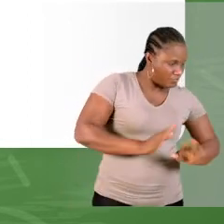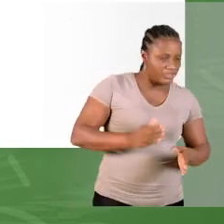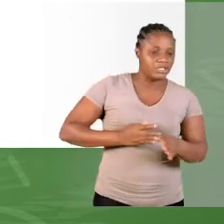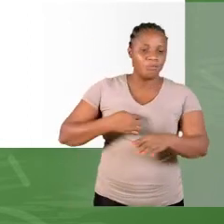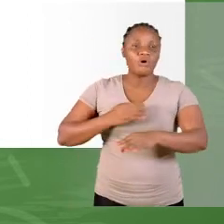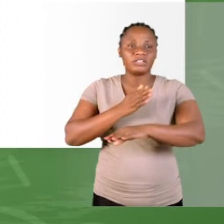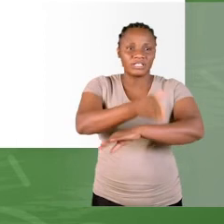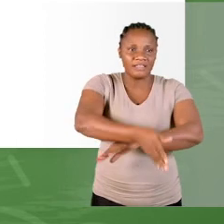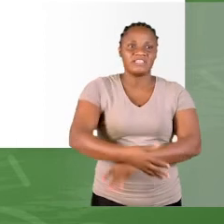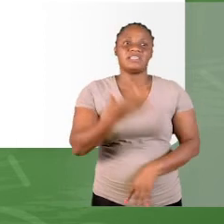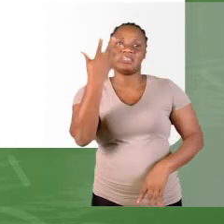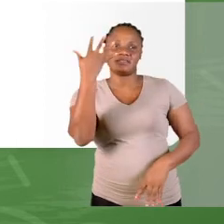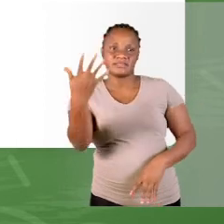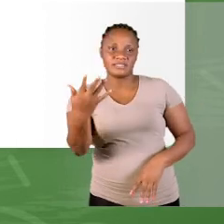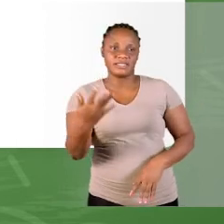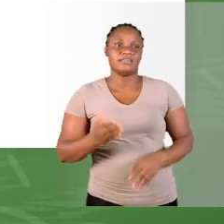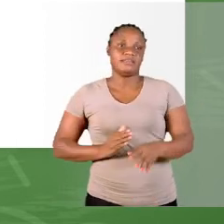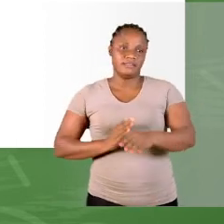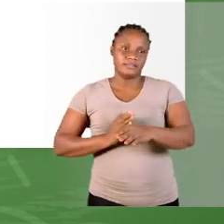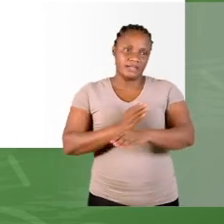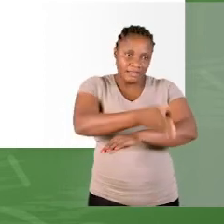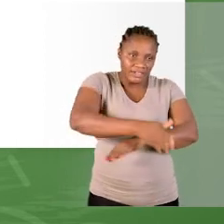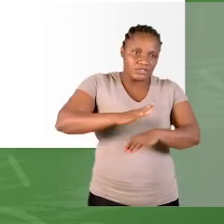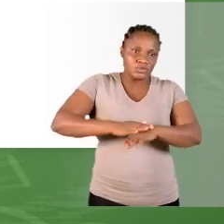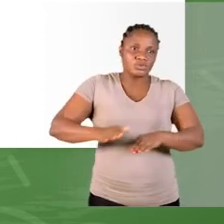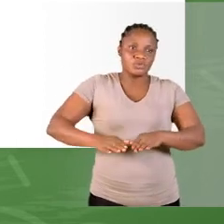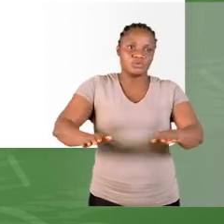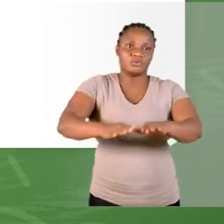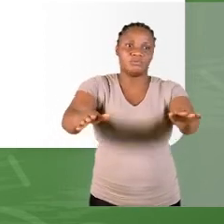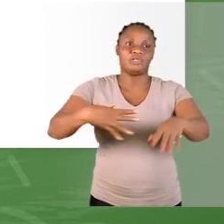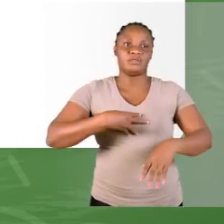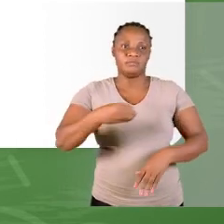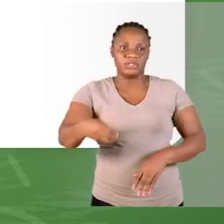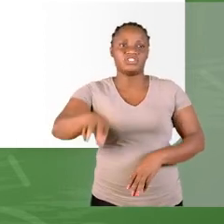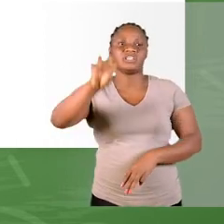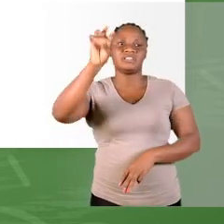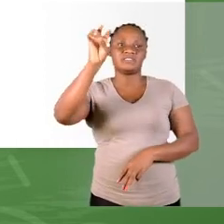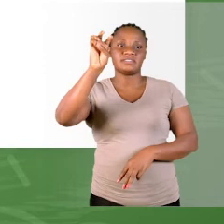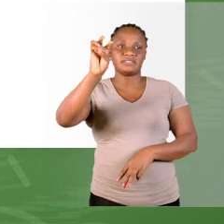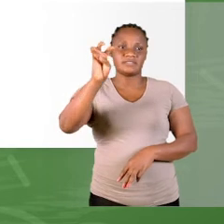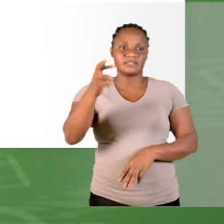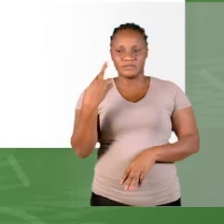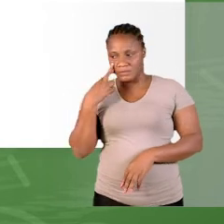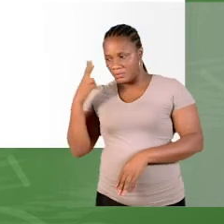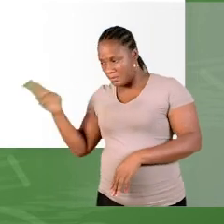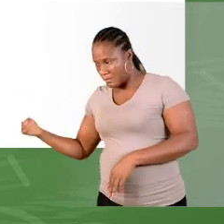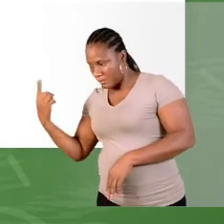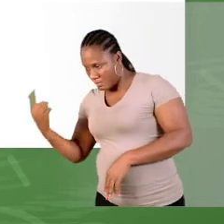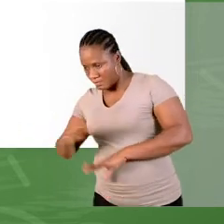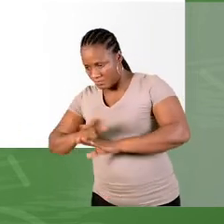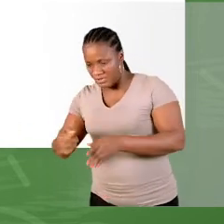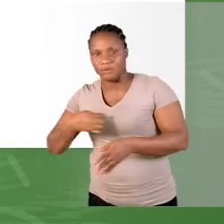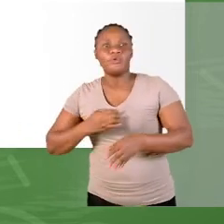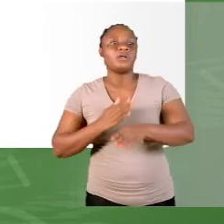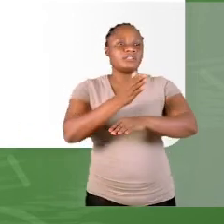5. Traverser sur les bandes blanches. 6. Regardez seulement à droite.